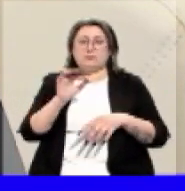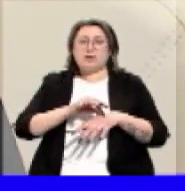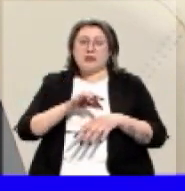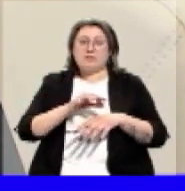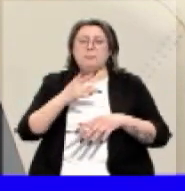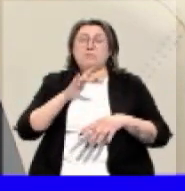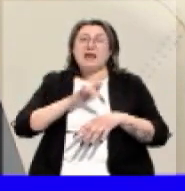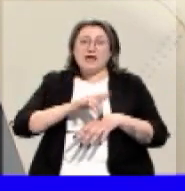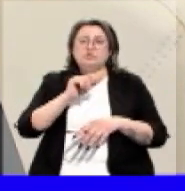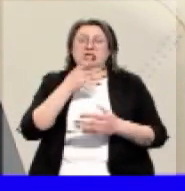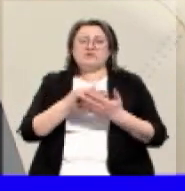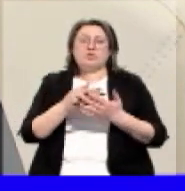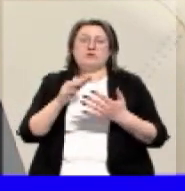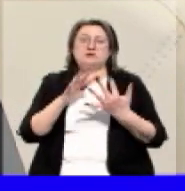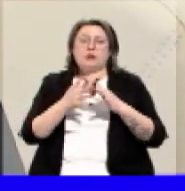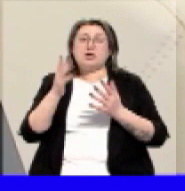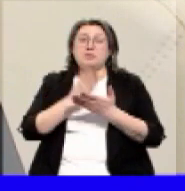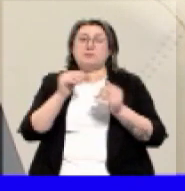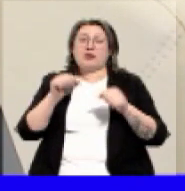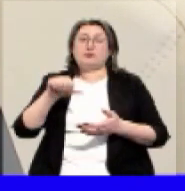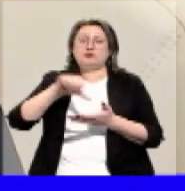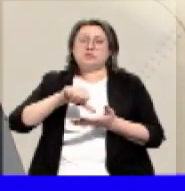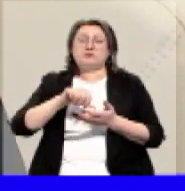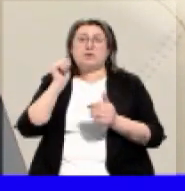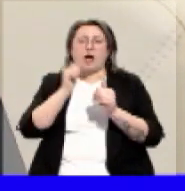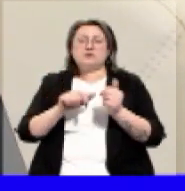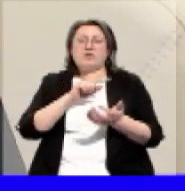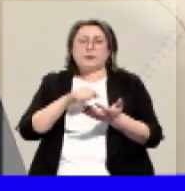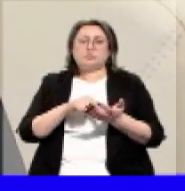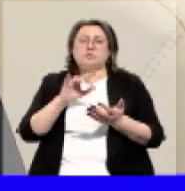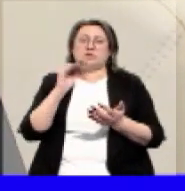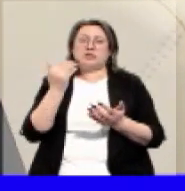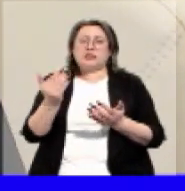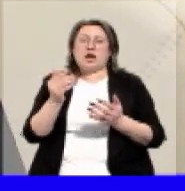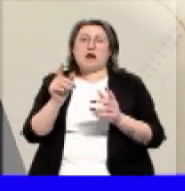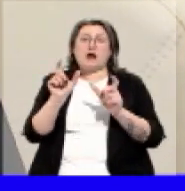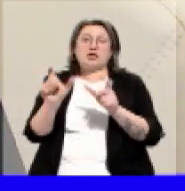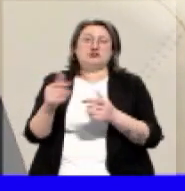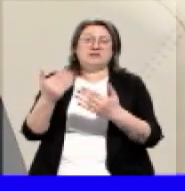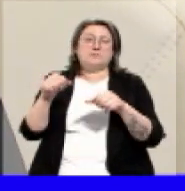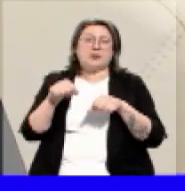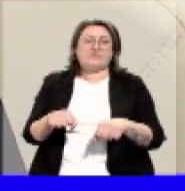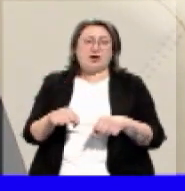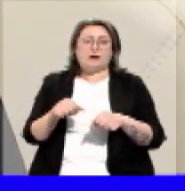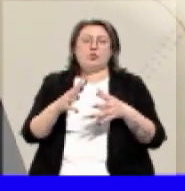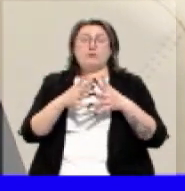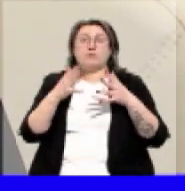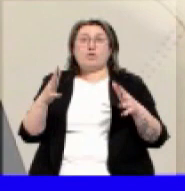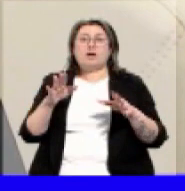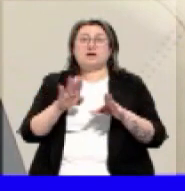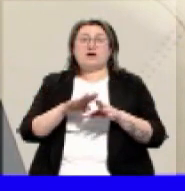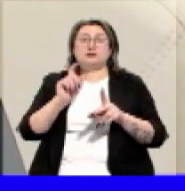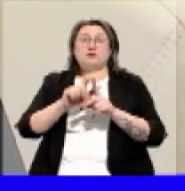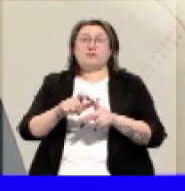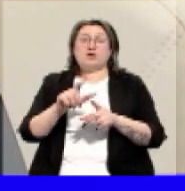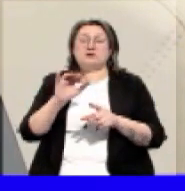болеют за свое село, они имеют право участвовать по каждому вопросу. Их, получается, ограничили в правах. Более того, такая